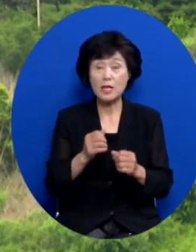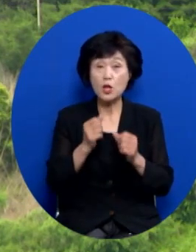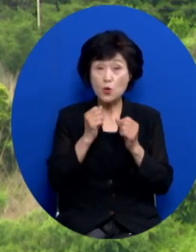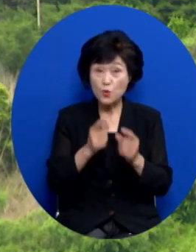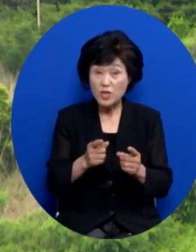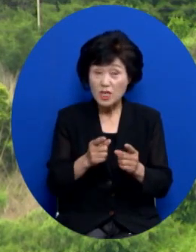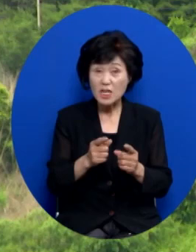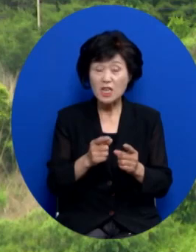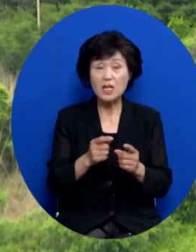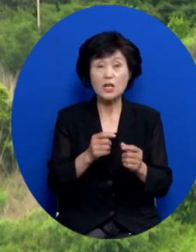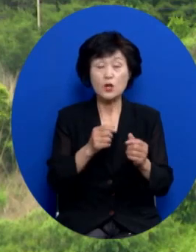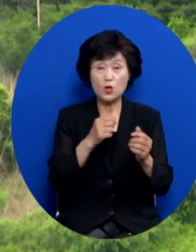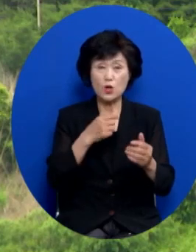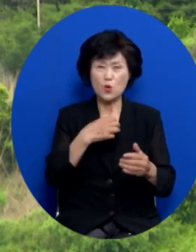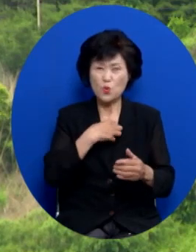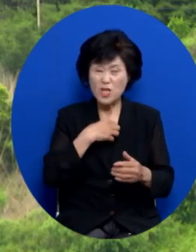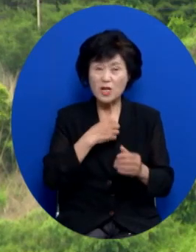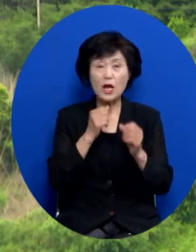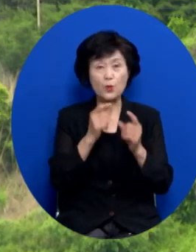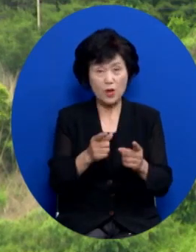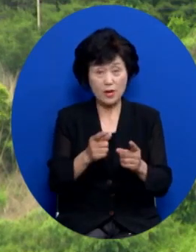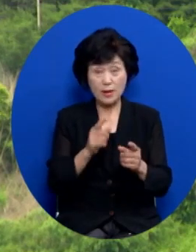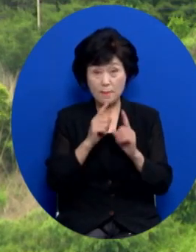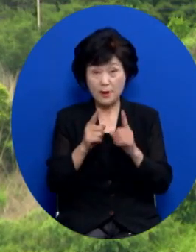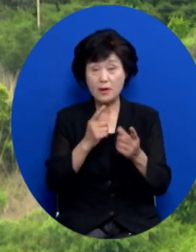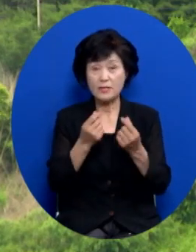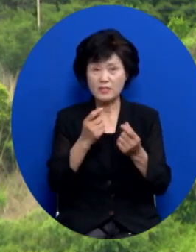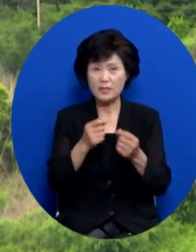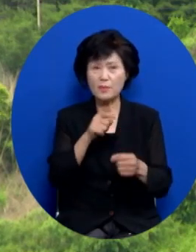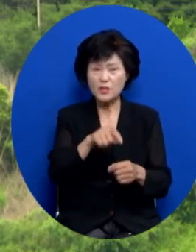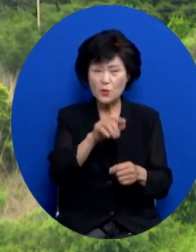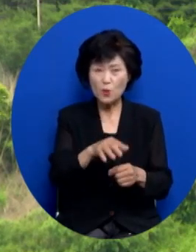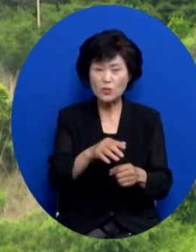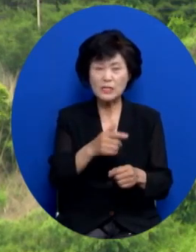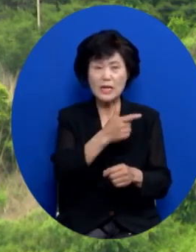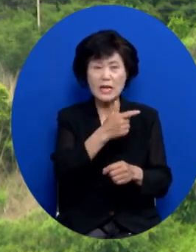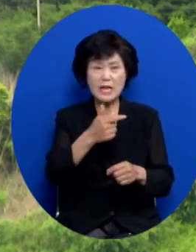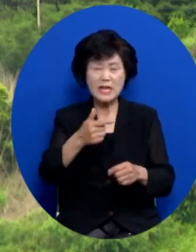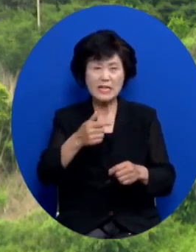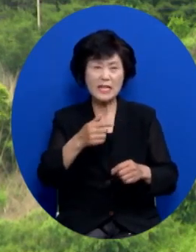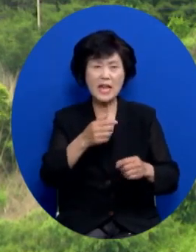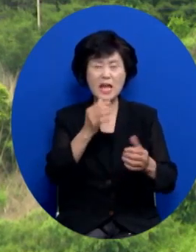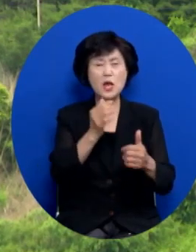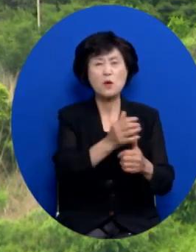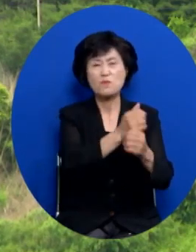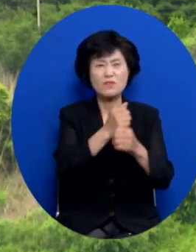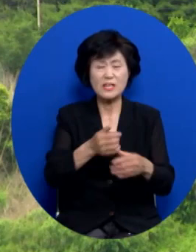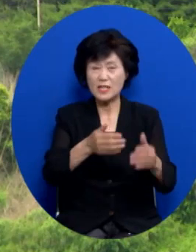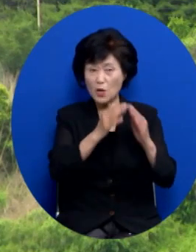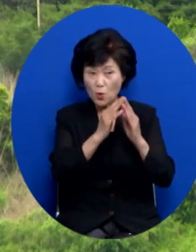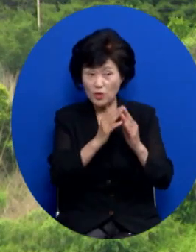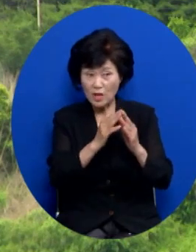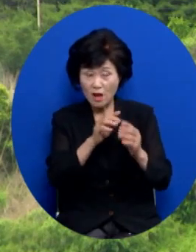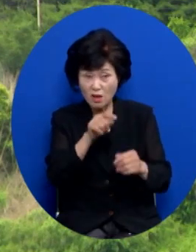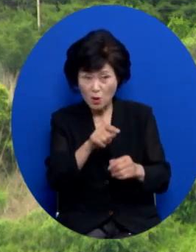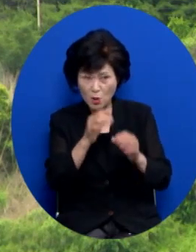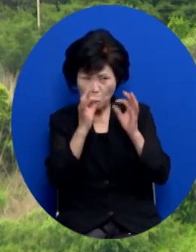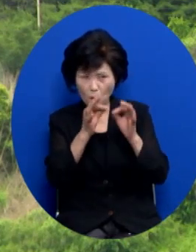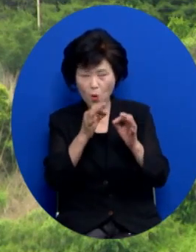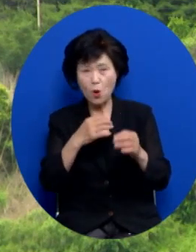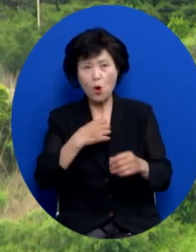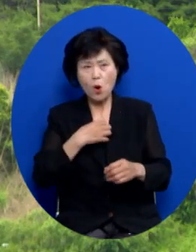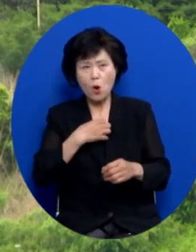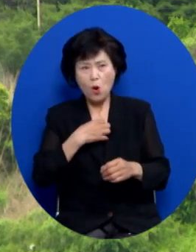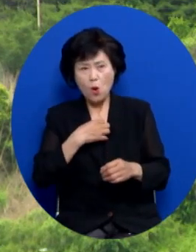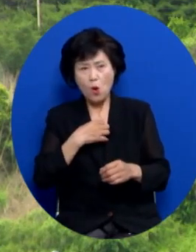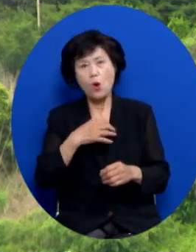했는데 이 구례군에 대불상을 세운다는 문제 때문에 우리는 굉장히 위기를 겪습니다. 이번 기회를 통하여서 모든